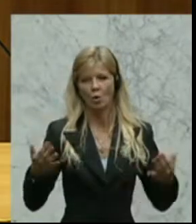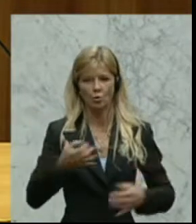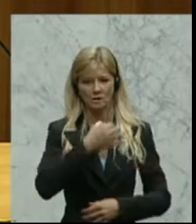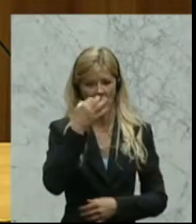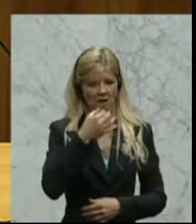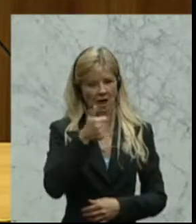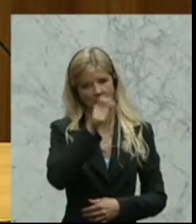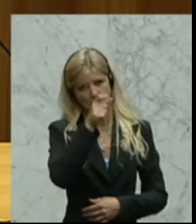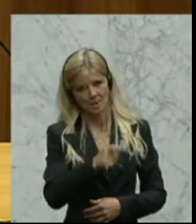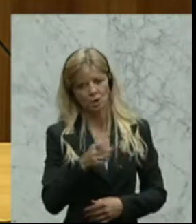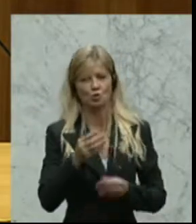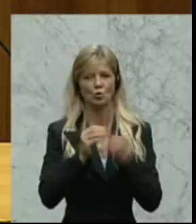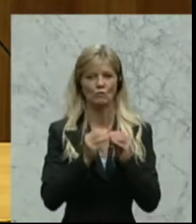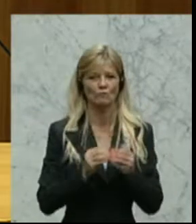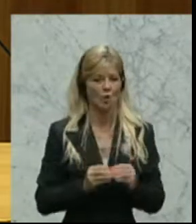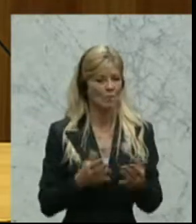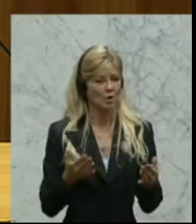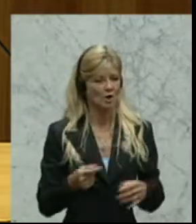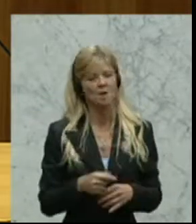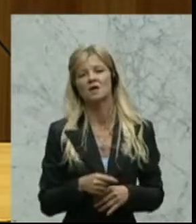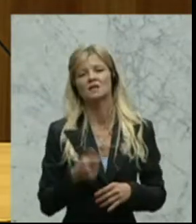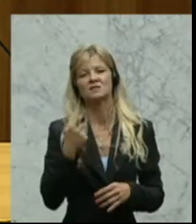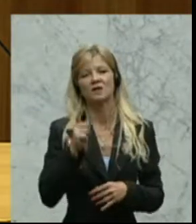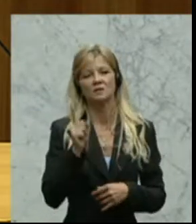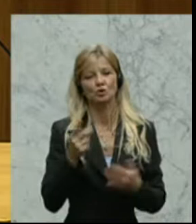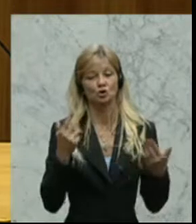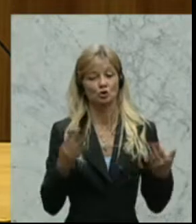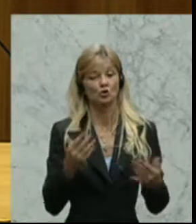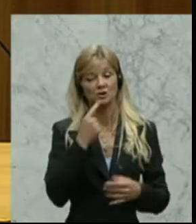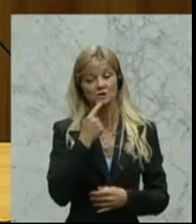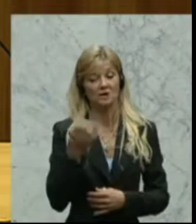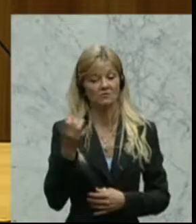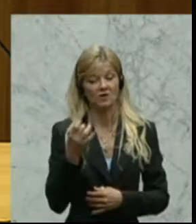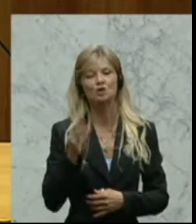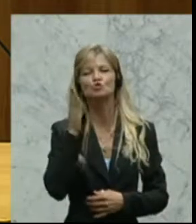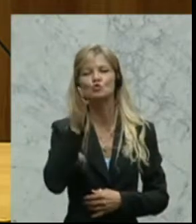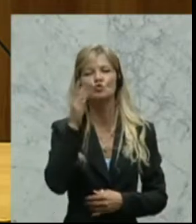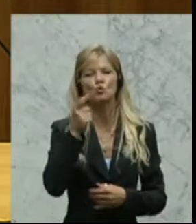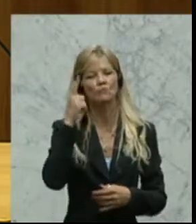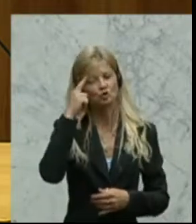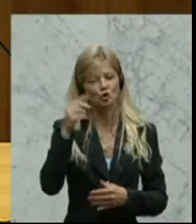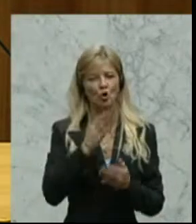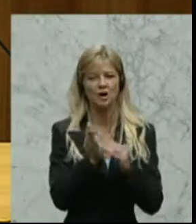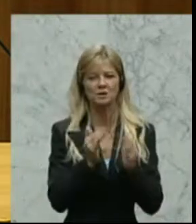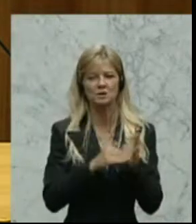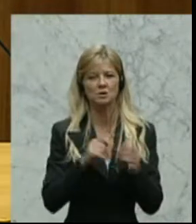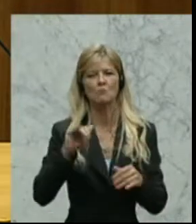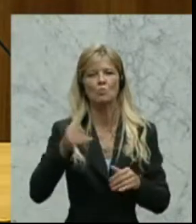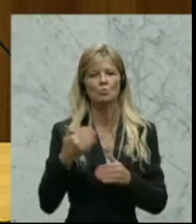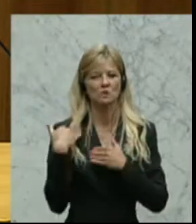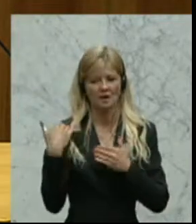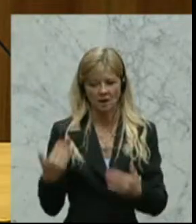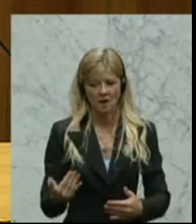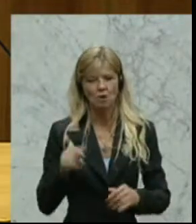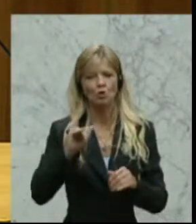der Zukunft muss Leistungsträger entlasten, muss einfach sein, muss gerecht sein und muss transparent